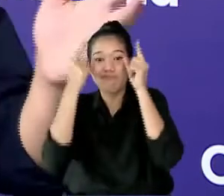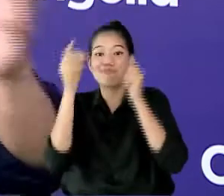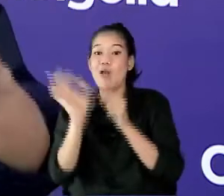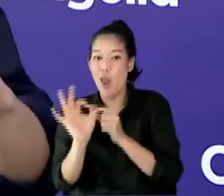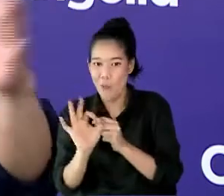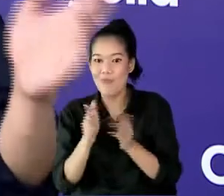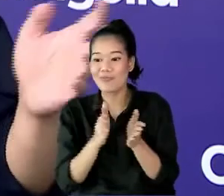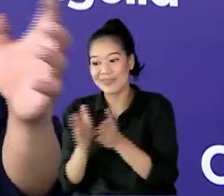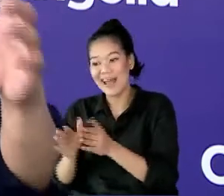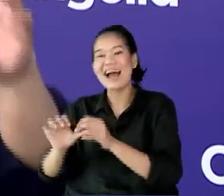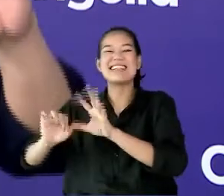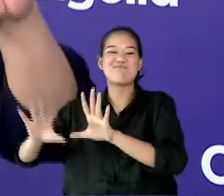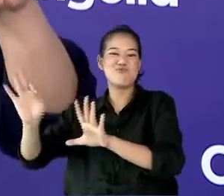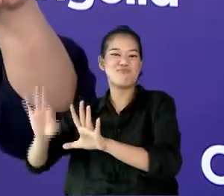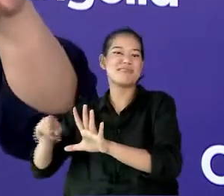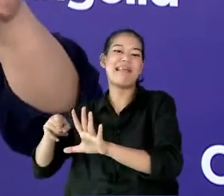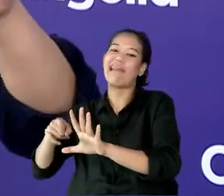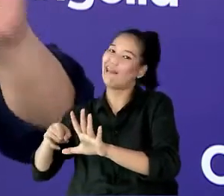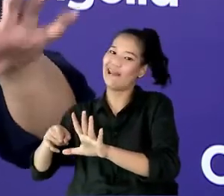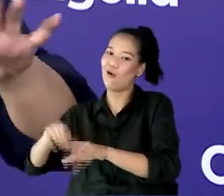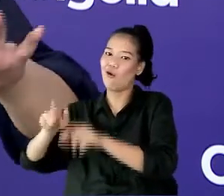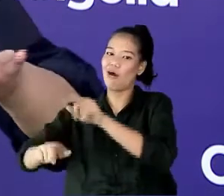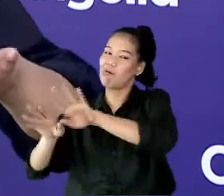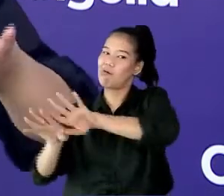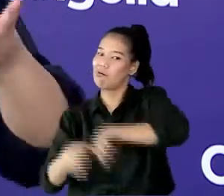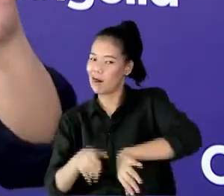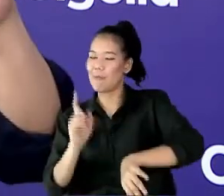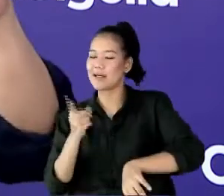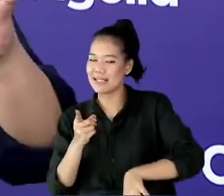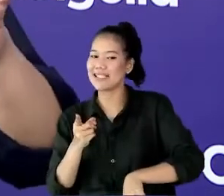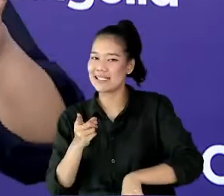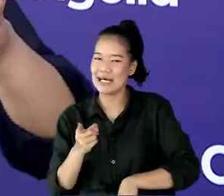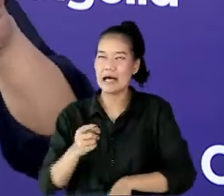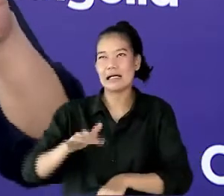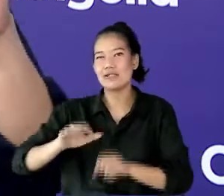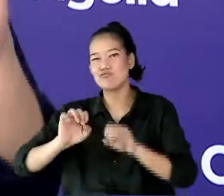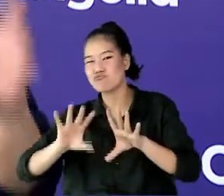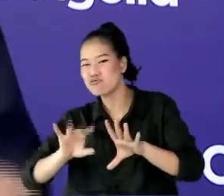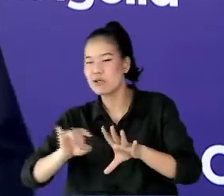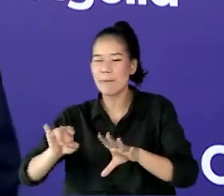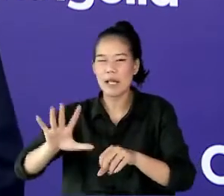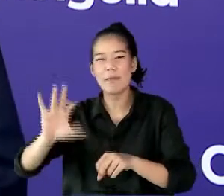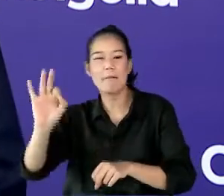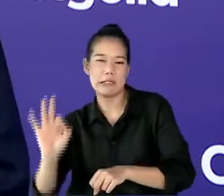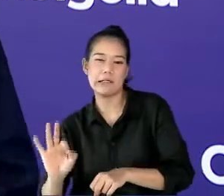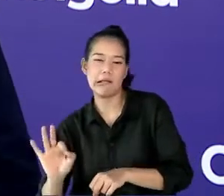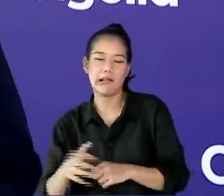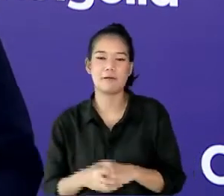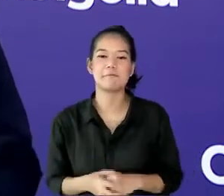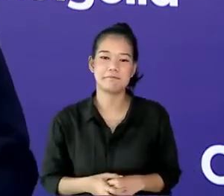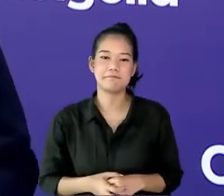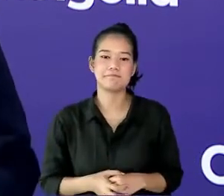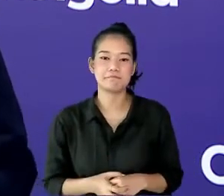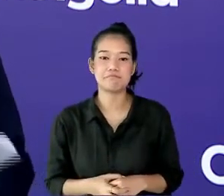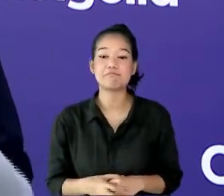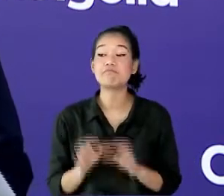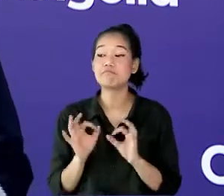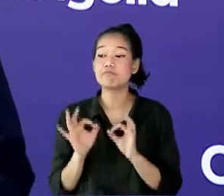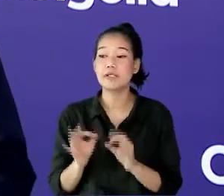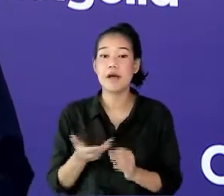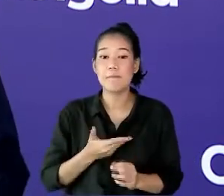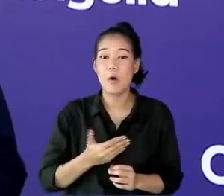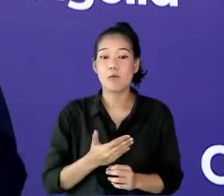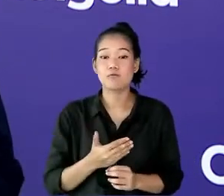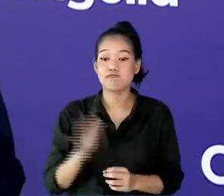ya, 5-10% susah. Ada daerah yang hanya 5% yang betul-betul menolak, tapi ada juga yang sampai 10%. Oke, saya